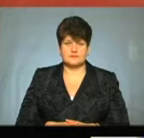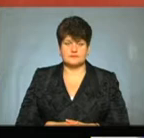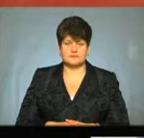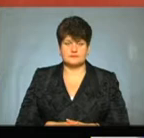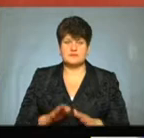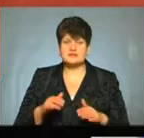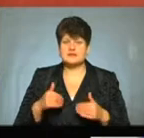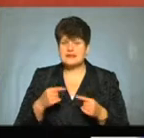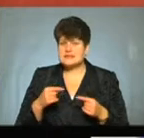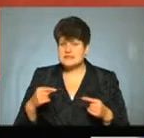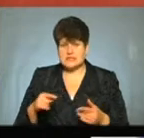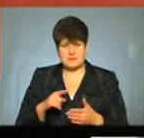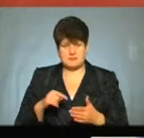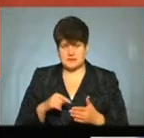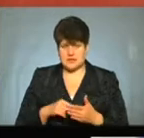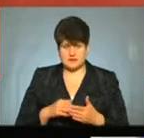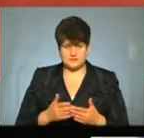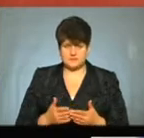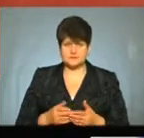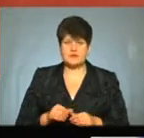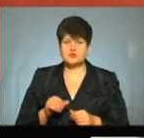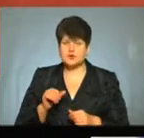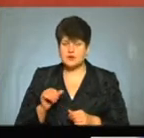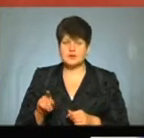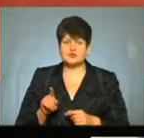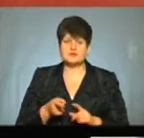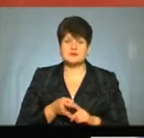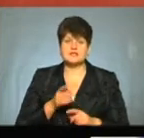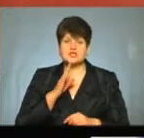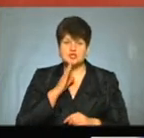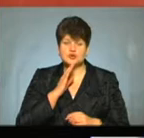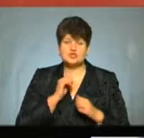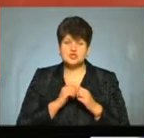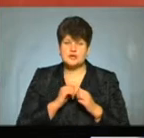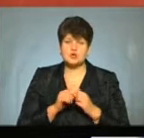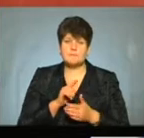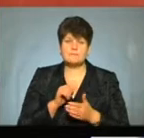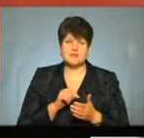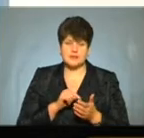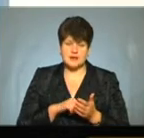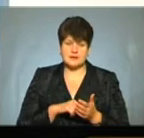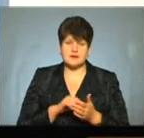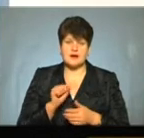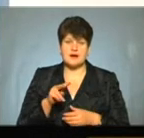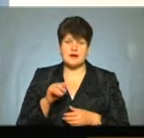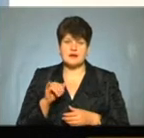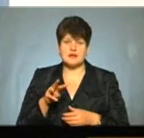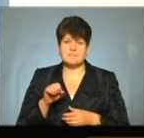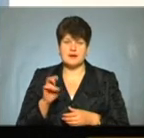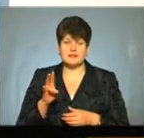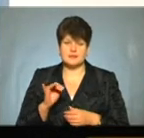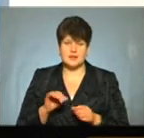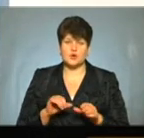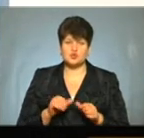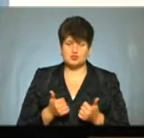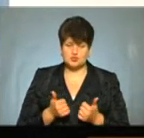Звертаються з різними питаннями. Зокрема, що стосується жінки, часто питання аліментів, розлучення, в